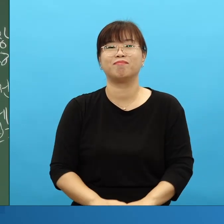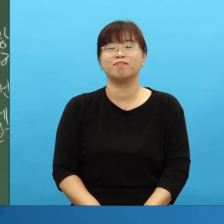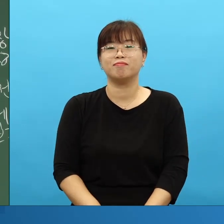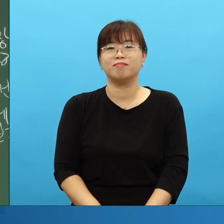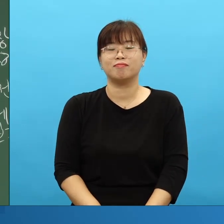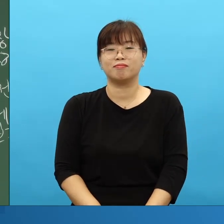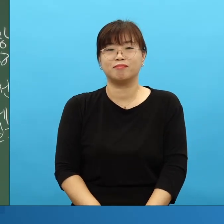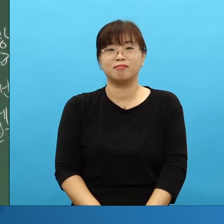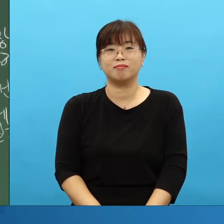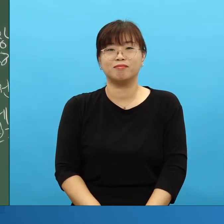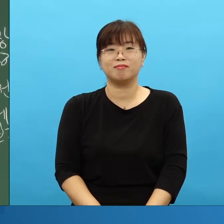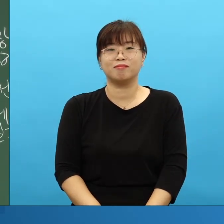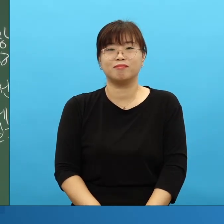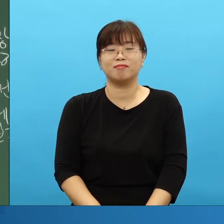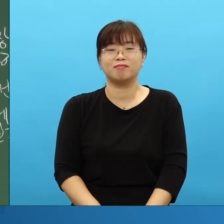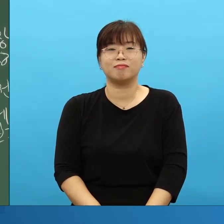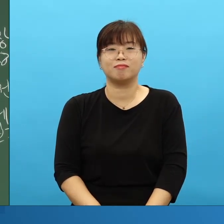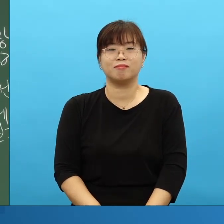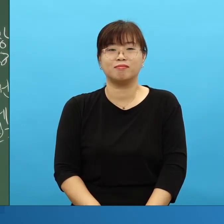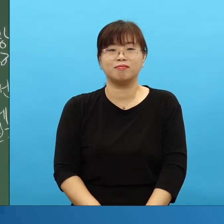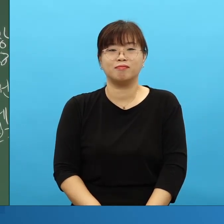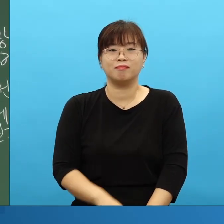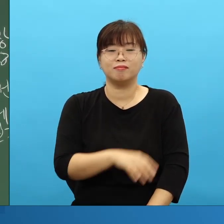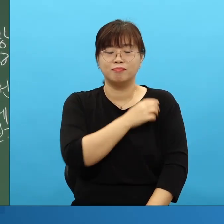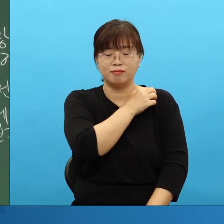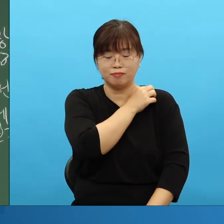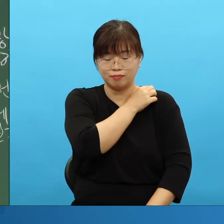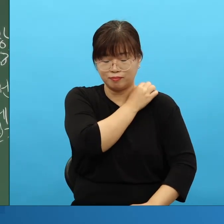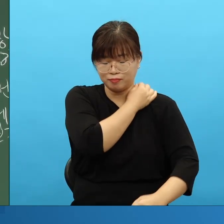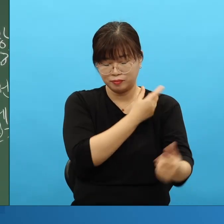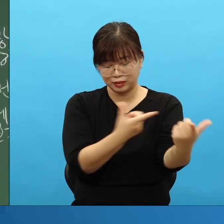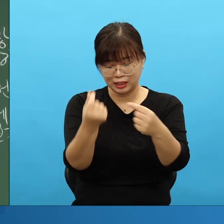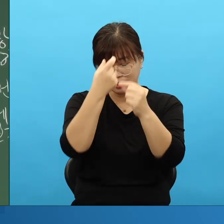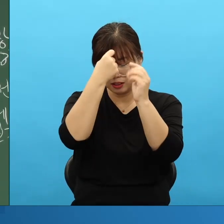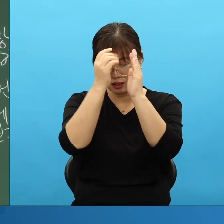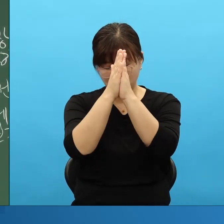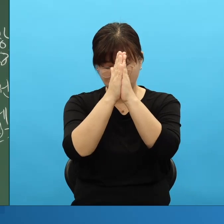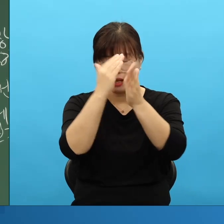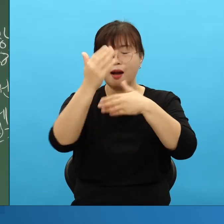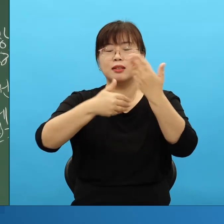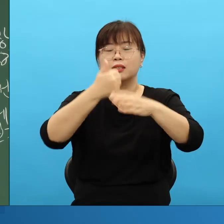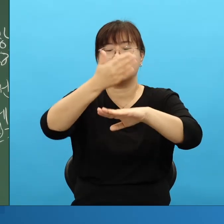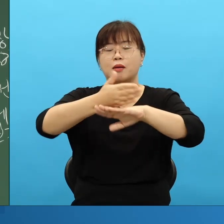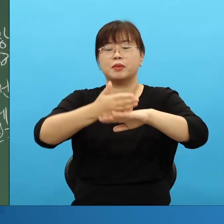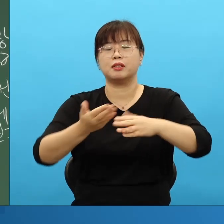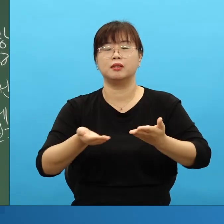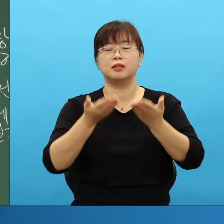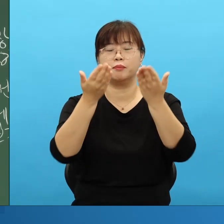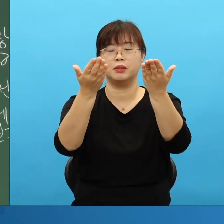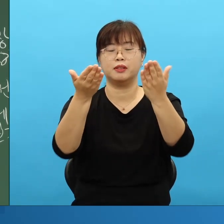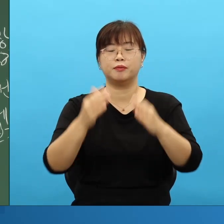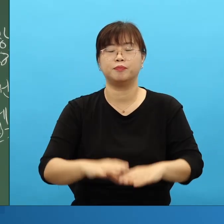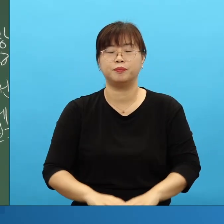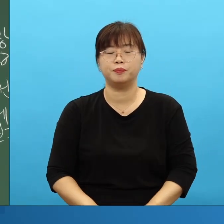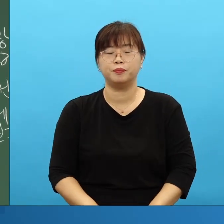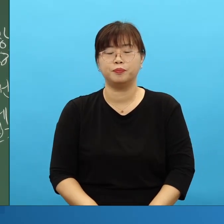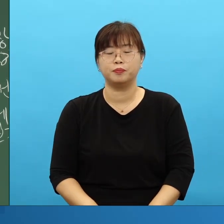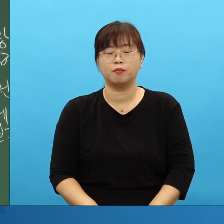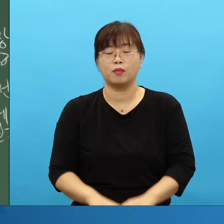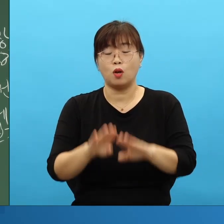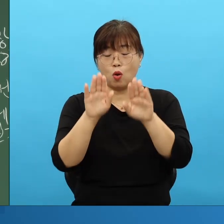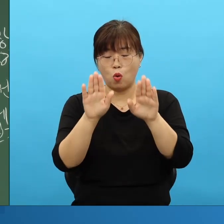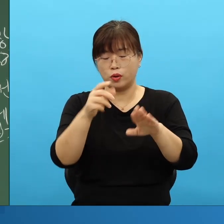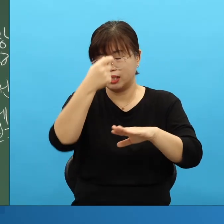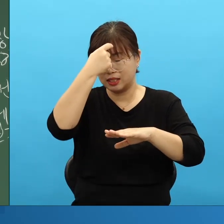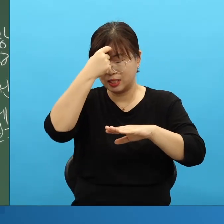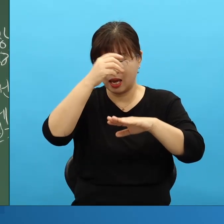you, Lord Jesus Christ, that today may be a day in which you receive a great strength. 기도하겠습니다. 하나님께 감사드립니다. God, we thank you. 오늘